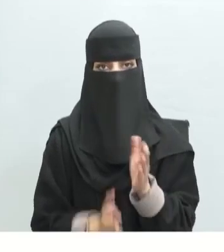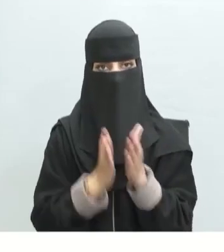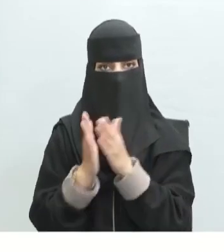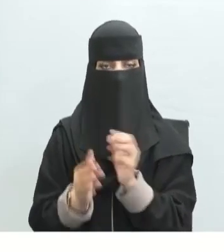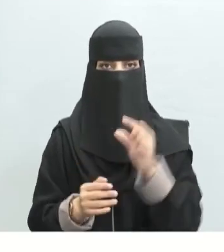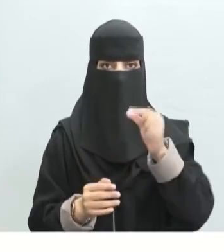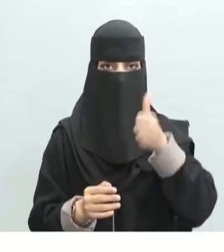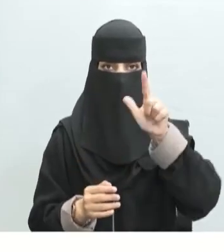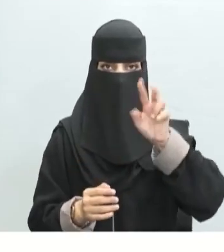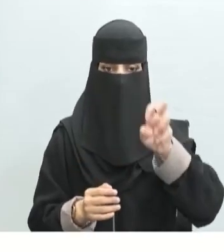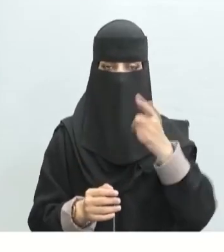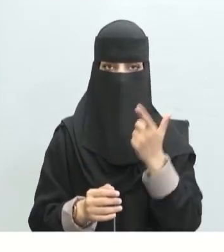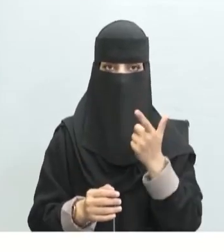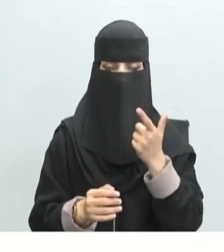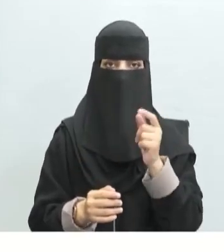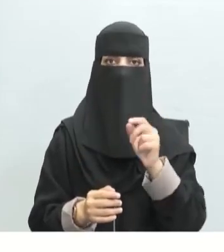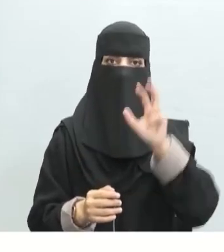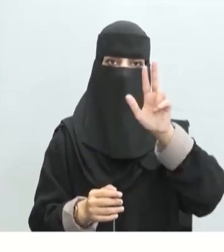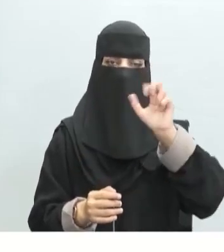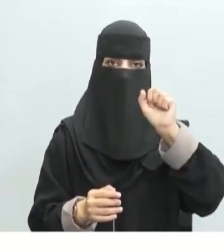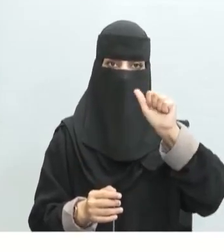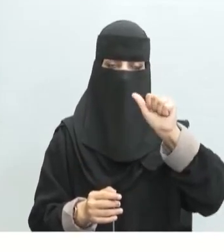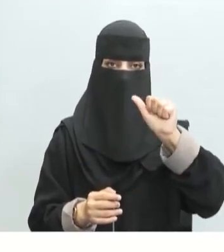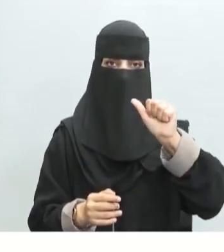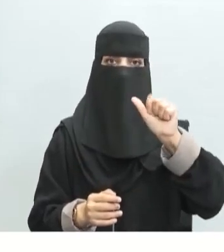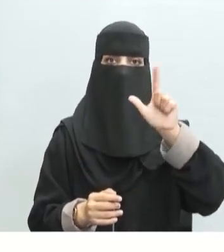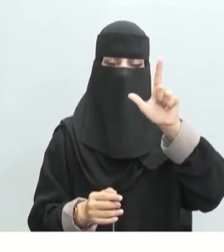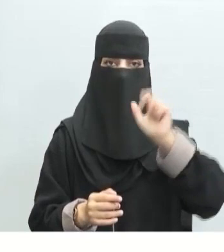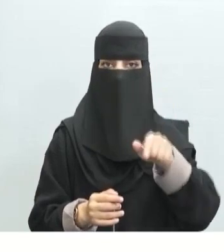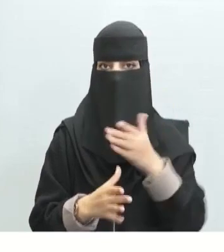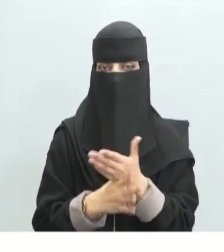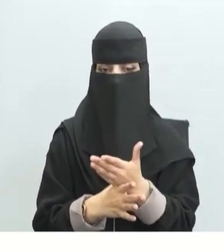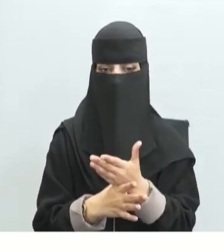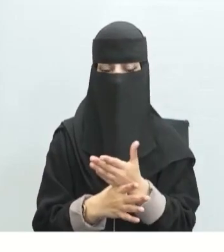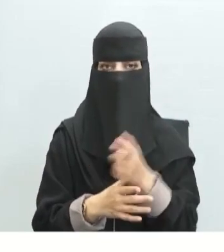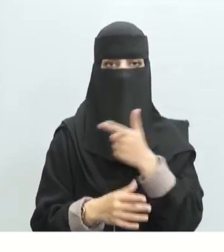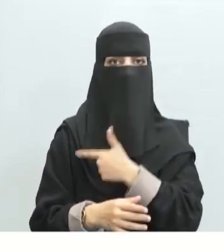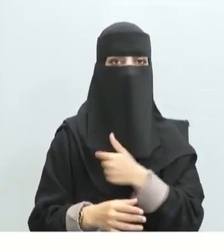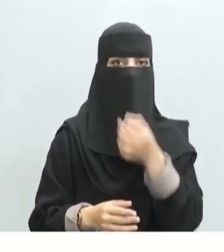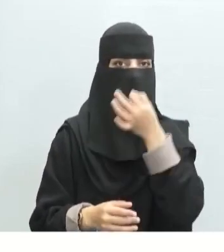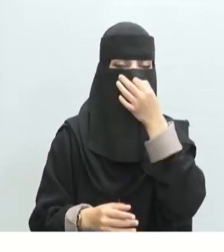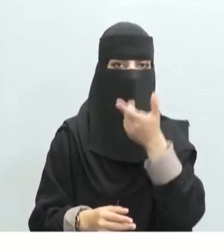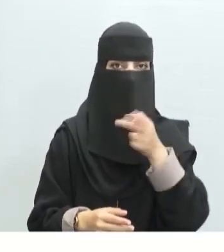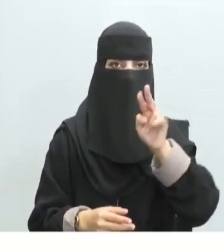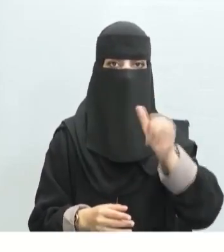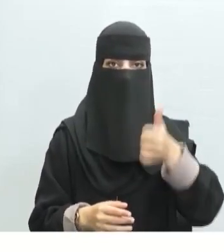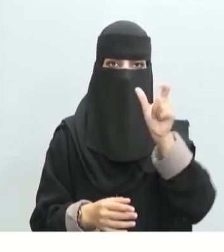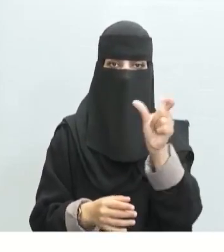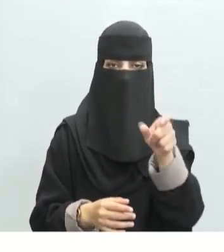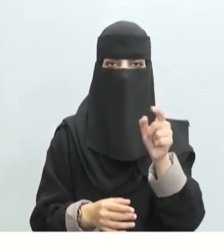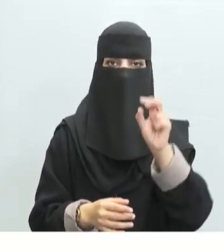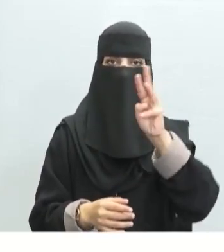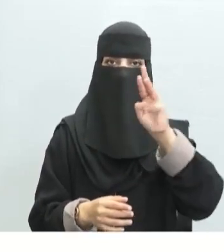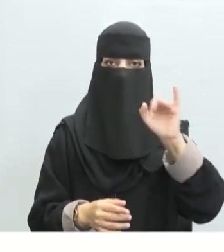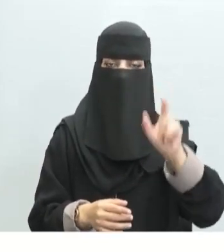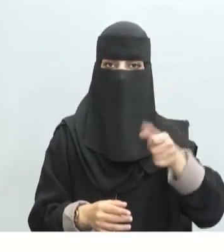الثالثه هي داله الظل داله الظل ظل الثيتا او تان ليتا نسميها تان لثي